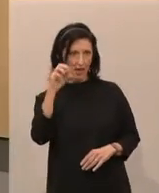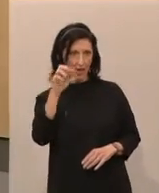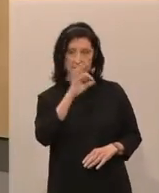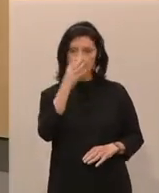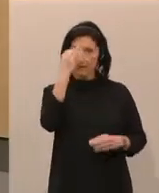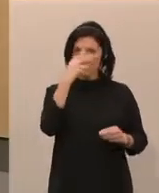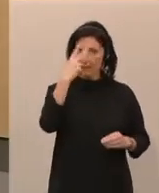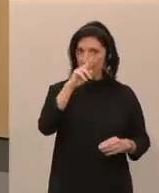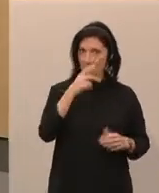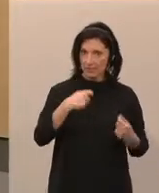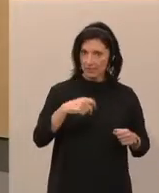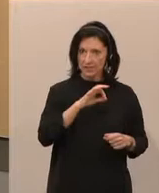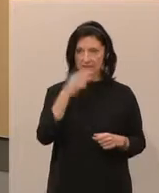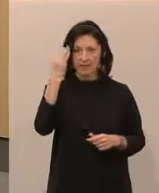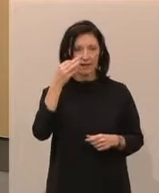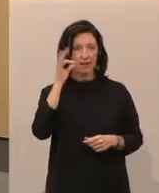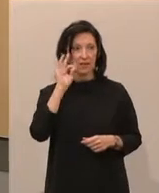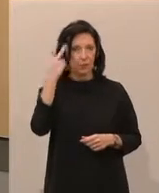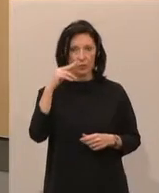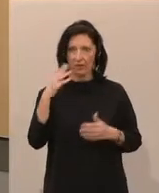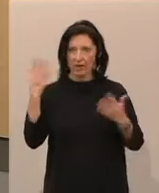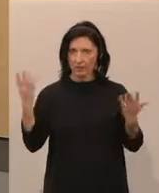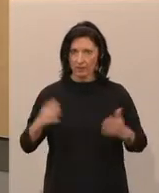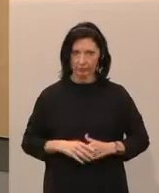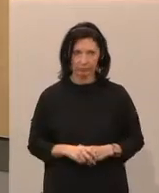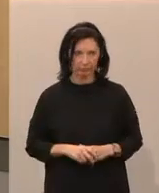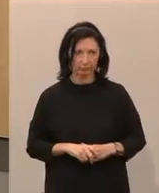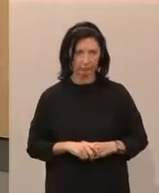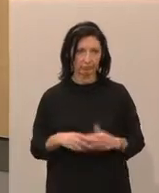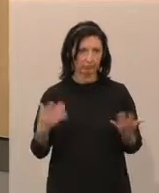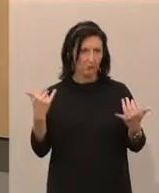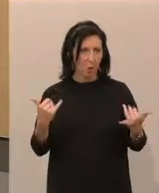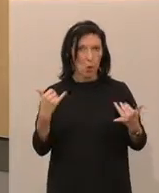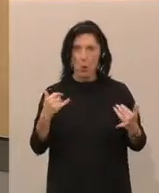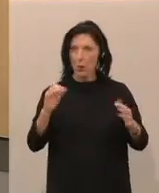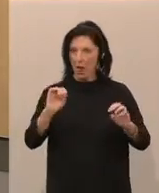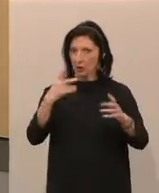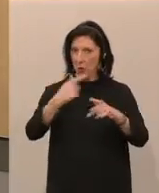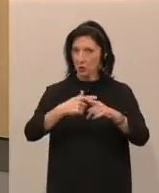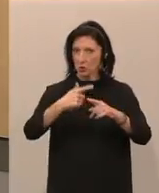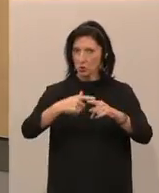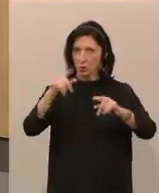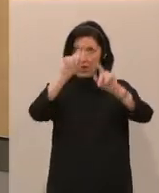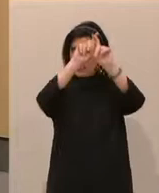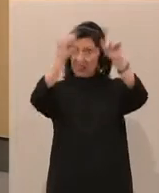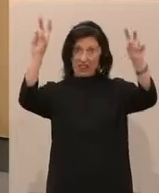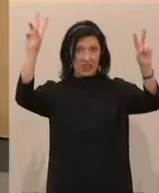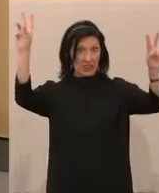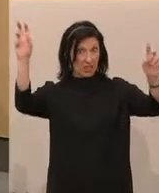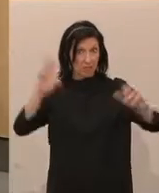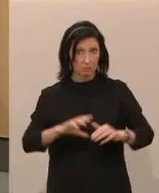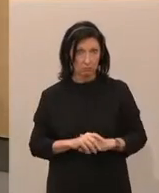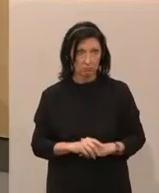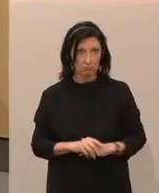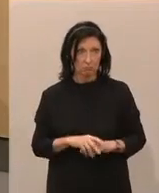präsident meine sehr geehrten damen und herren die überschrift der heutigen aktuellen stunde die könnte man auch durchaus